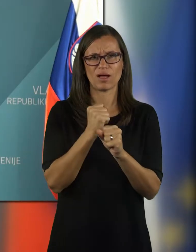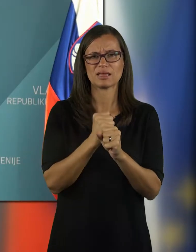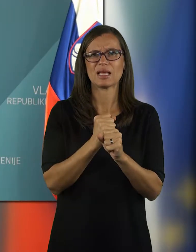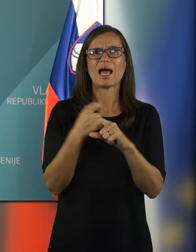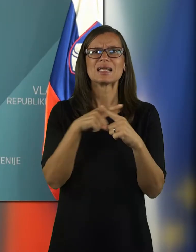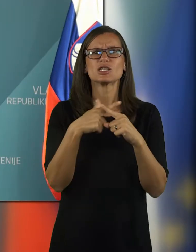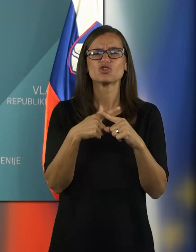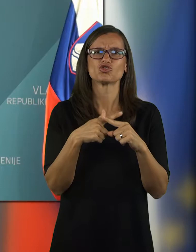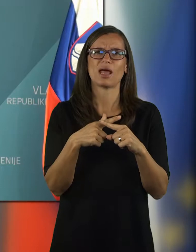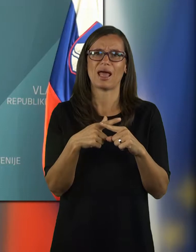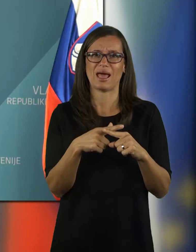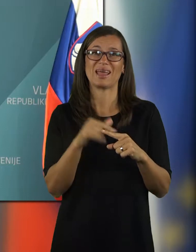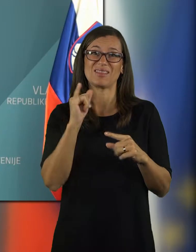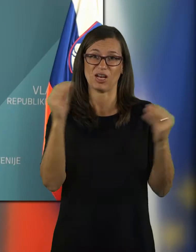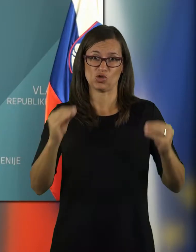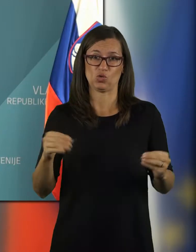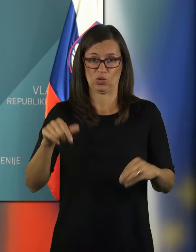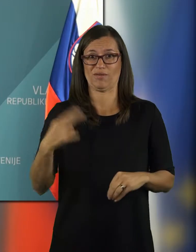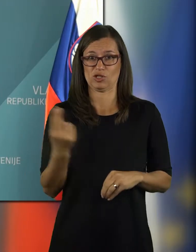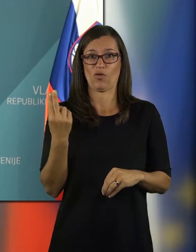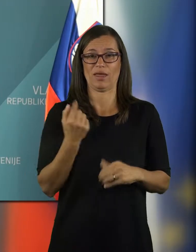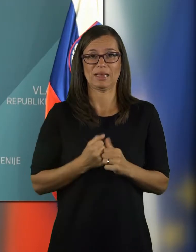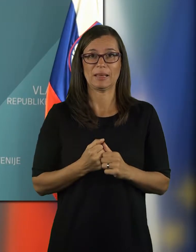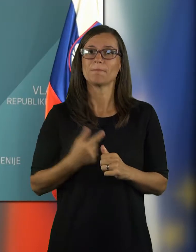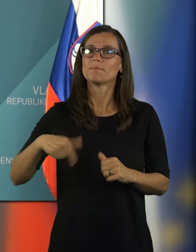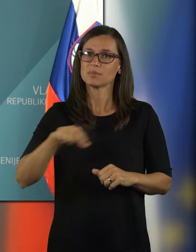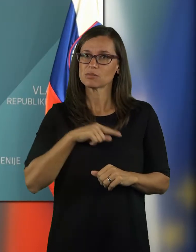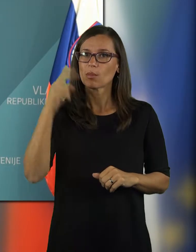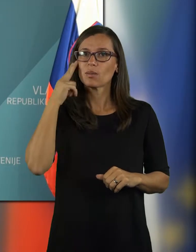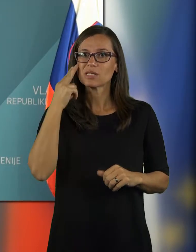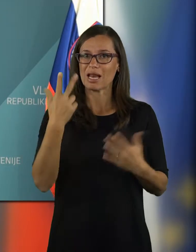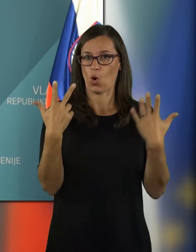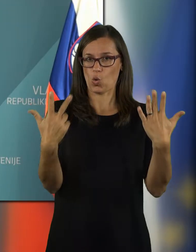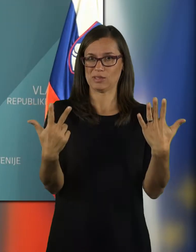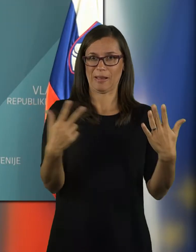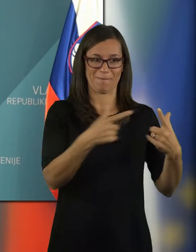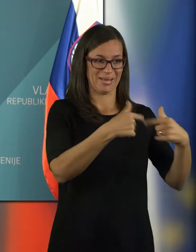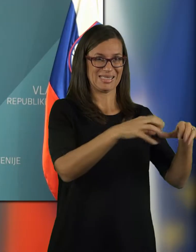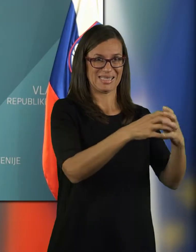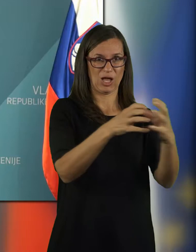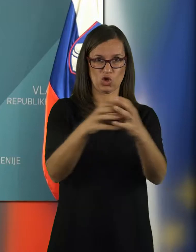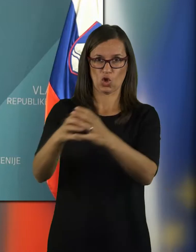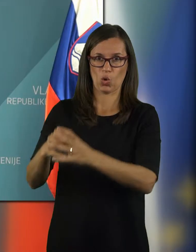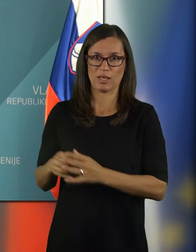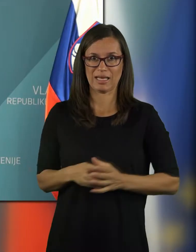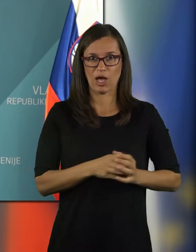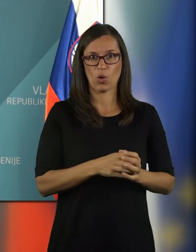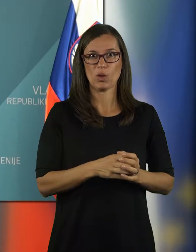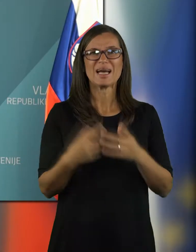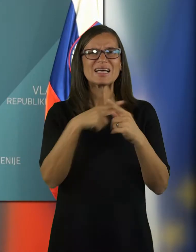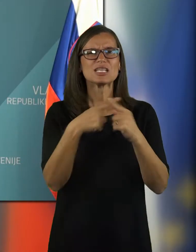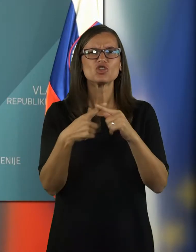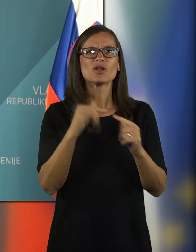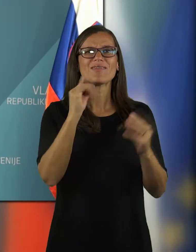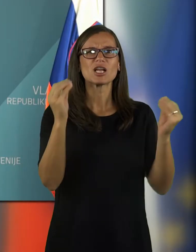kritične infrastrukture, slovenske kritične infrastrukture. Prepoznali smo 8 sektorjev, se pravi kritična infrastruktura,